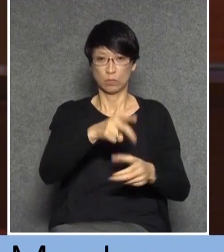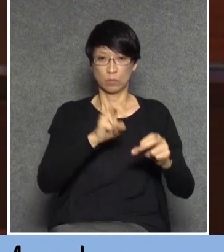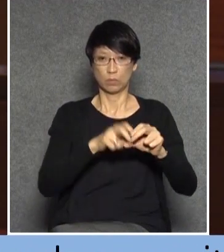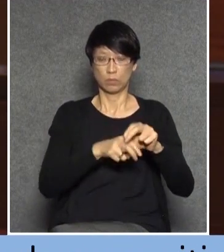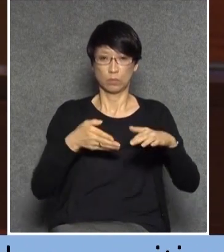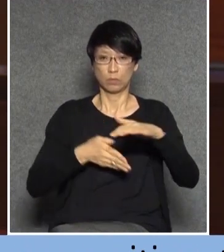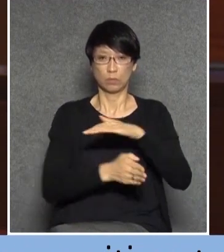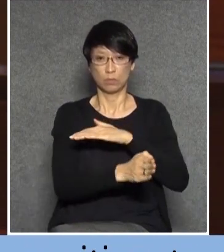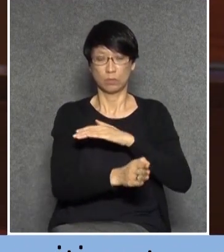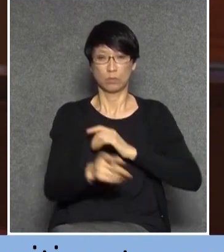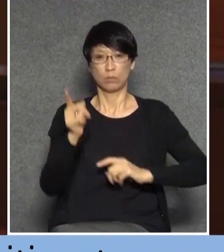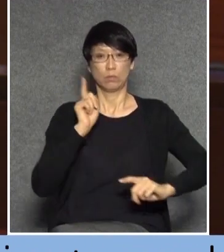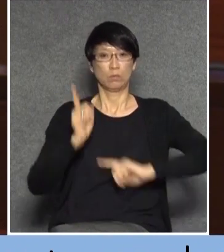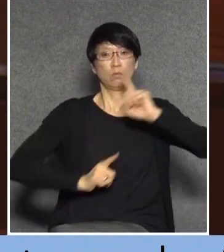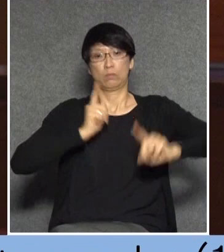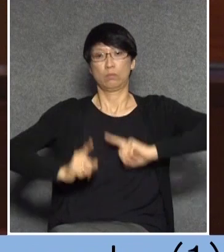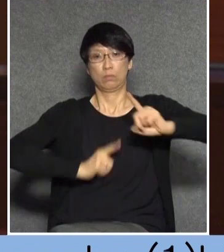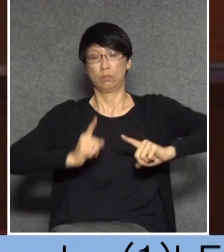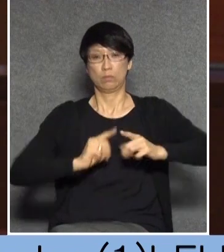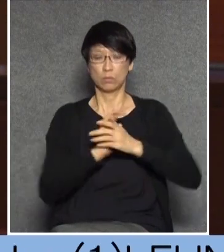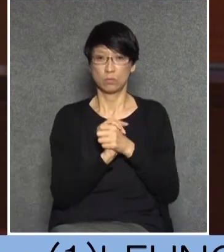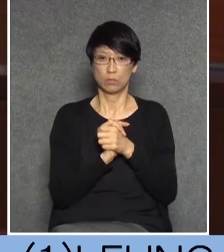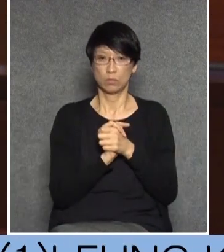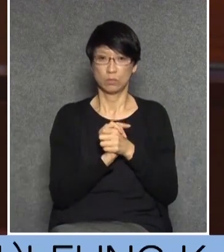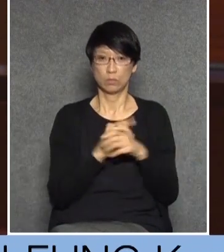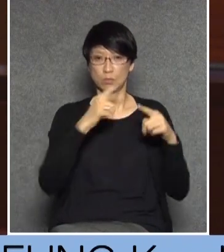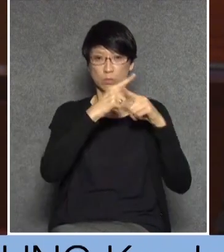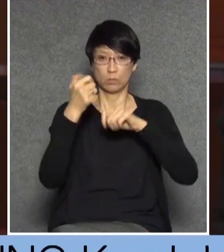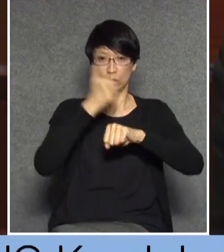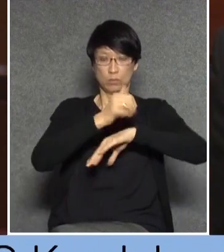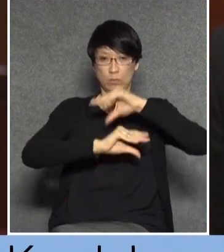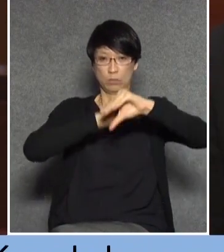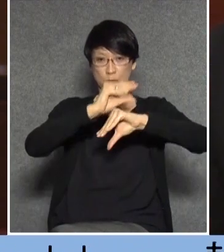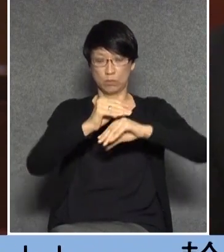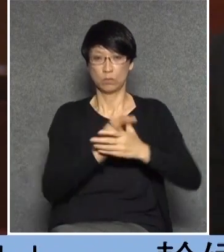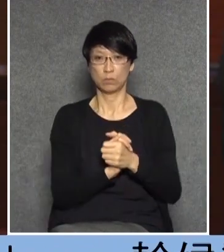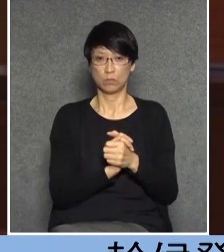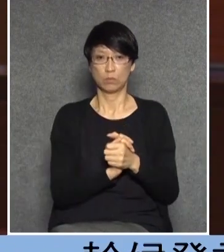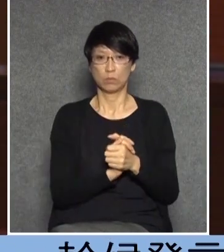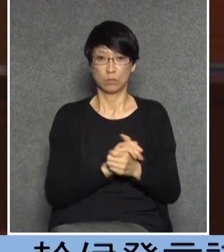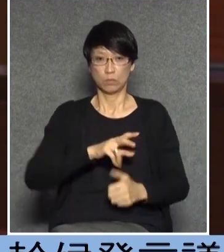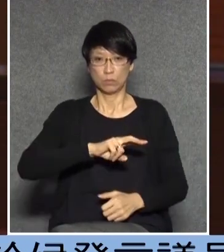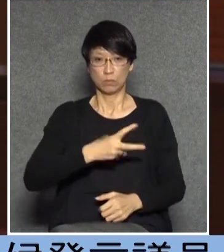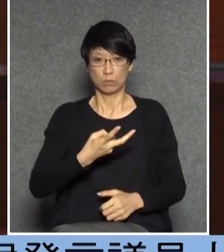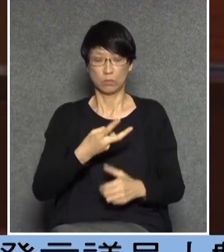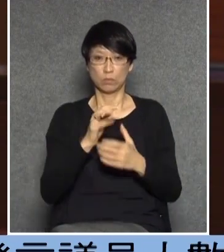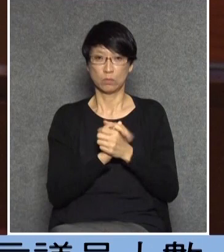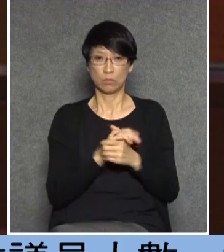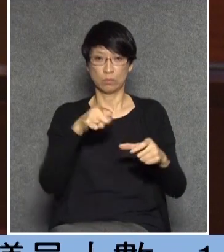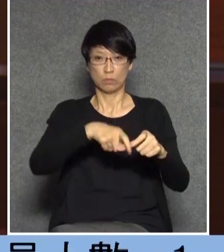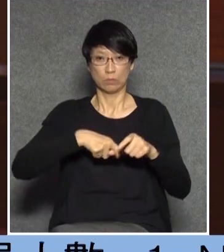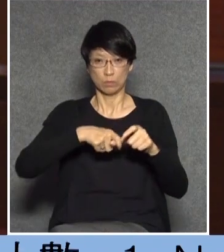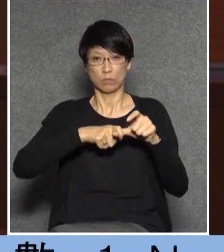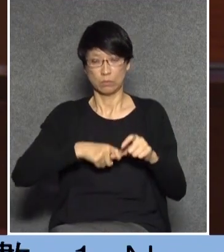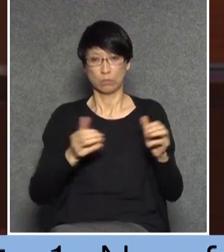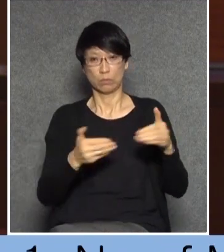胡運下去，原本有利民生的基建就變成這個大白象，是吧？跟住他